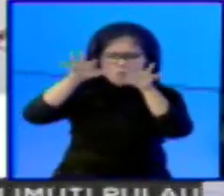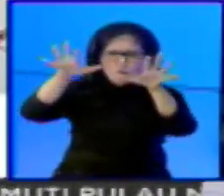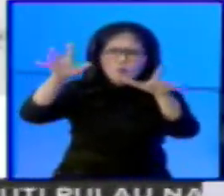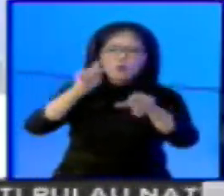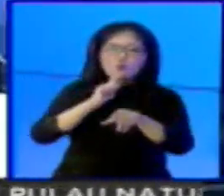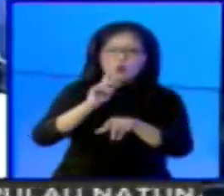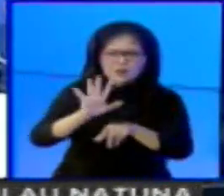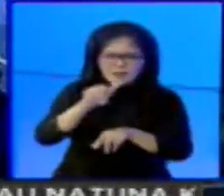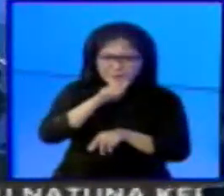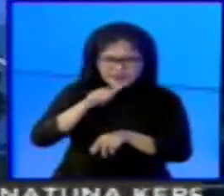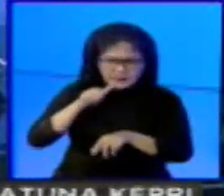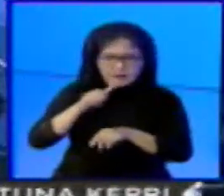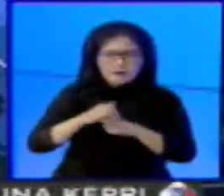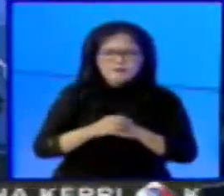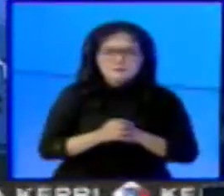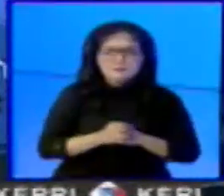merah tersebut.